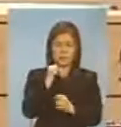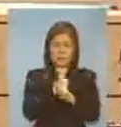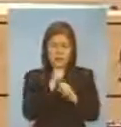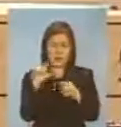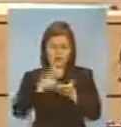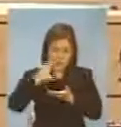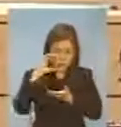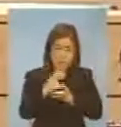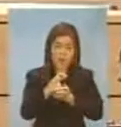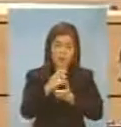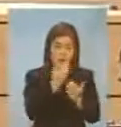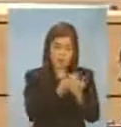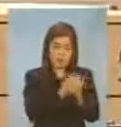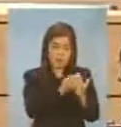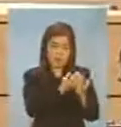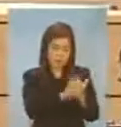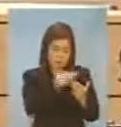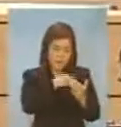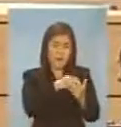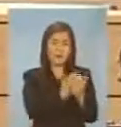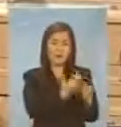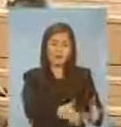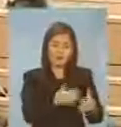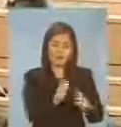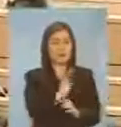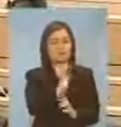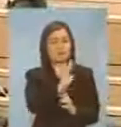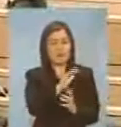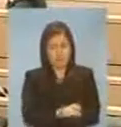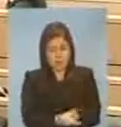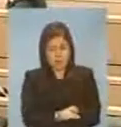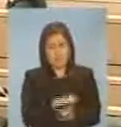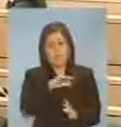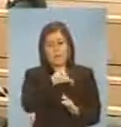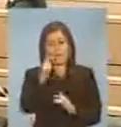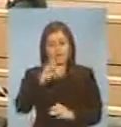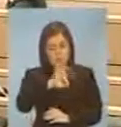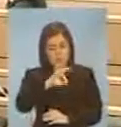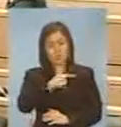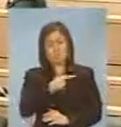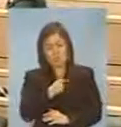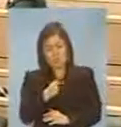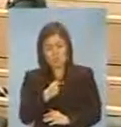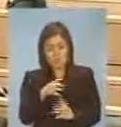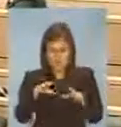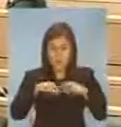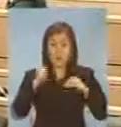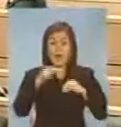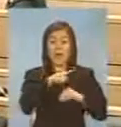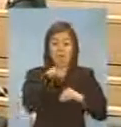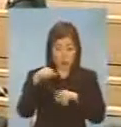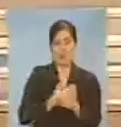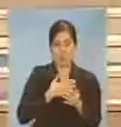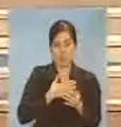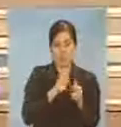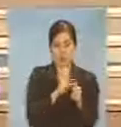งทุนเนี่ยผลตอบแทนอาจจะไม่ใช่ตัวเงินอาจจะเป็นความพึงพอใจแล้วรับได้ไหมล่ะครับขาดทุนแสนล้